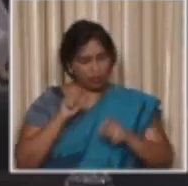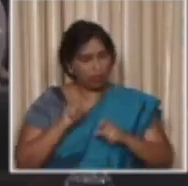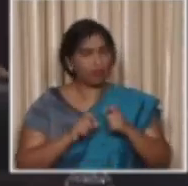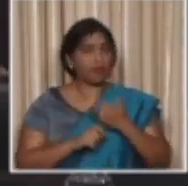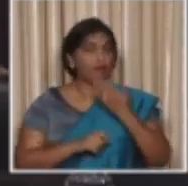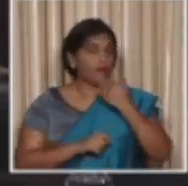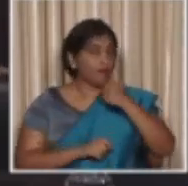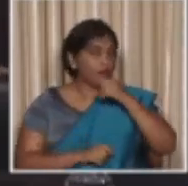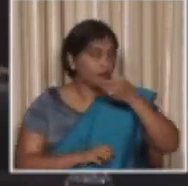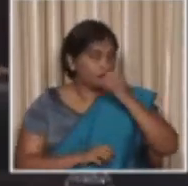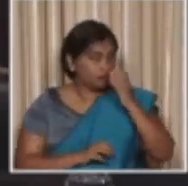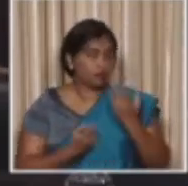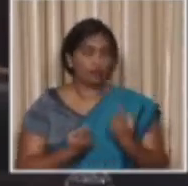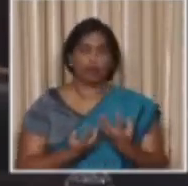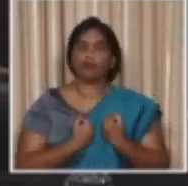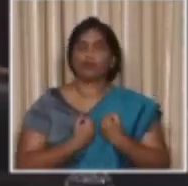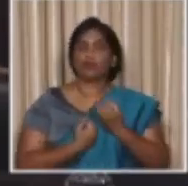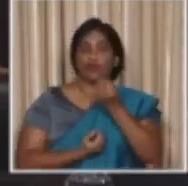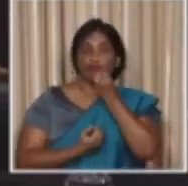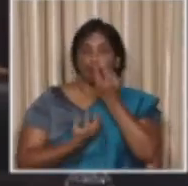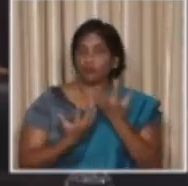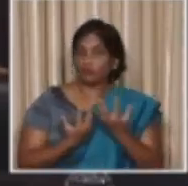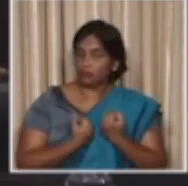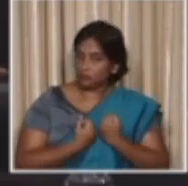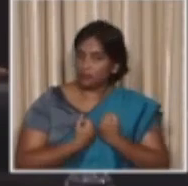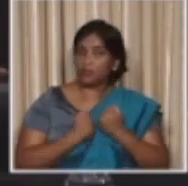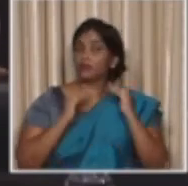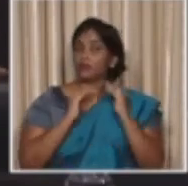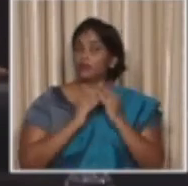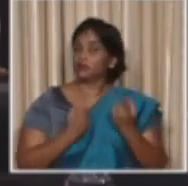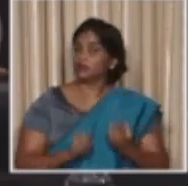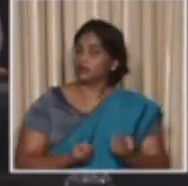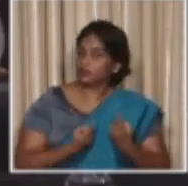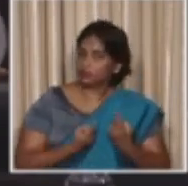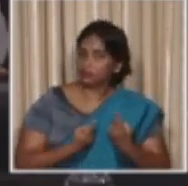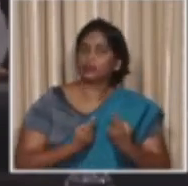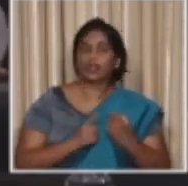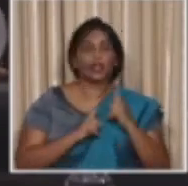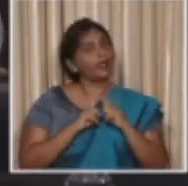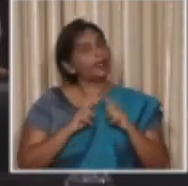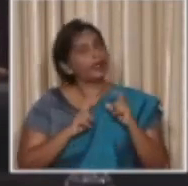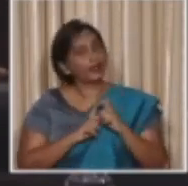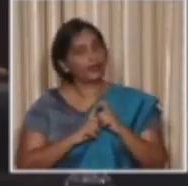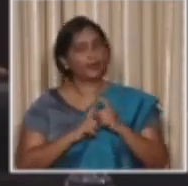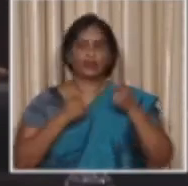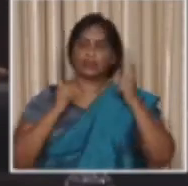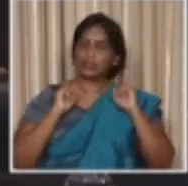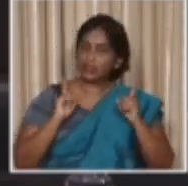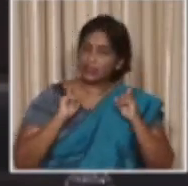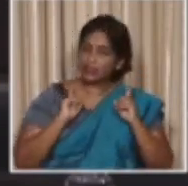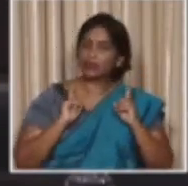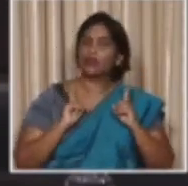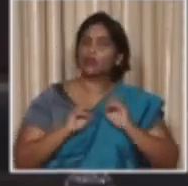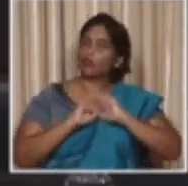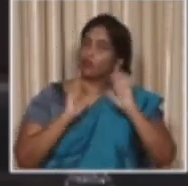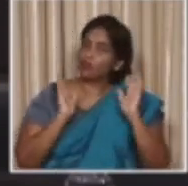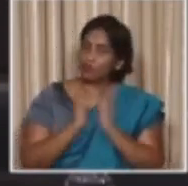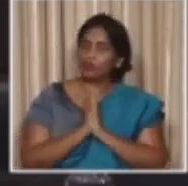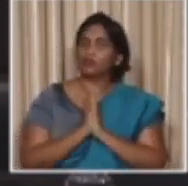पानी जलावश्यता आहारवश्यता निवासवश्यता अध्यापने क्रीडाव